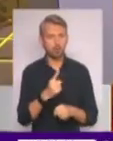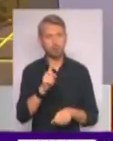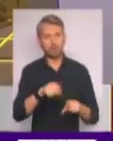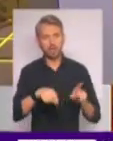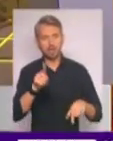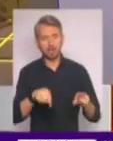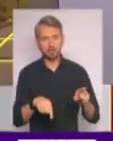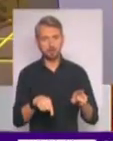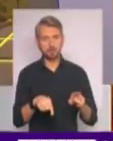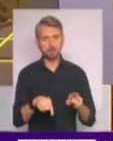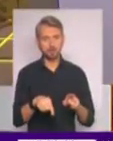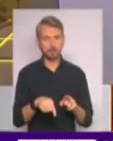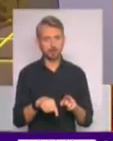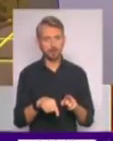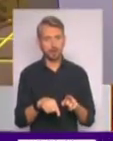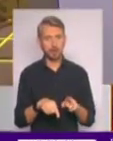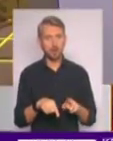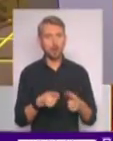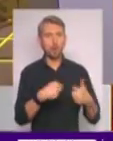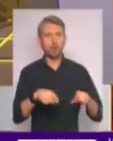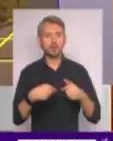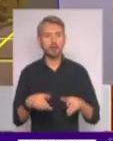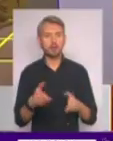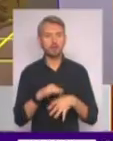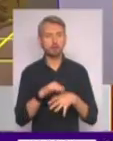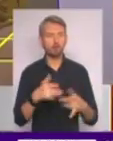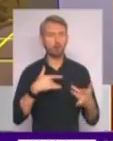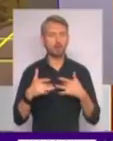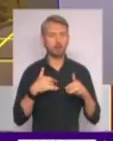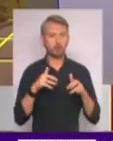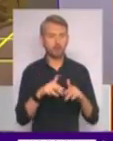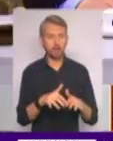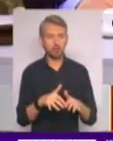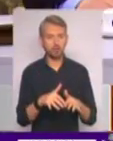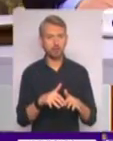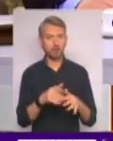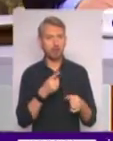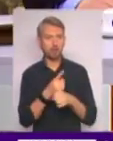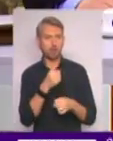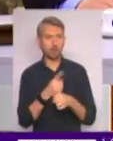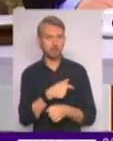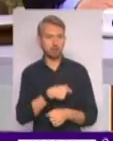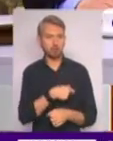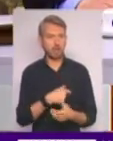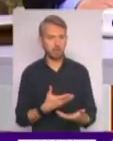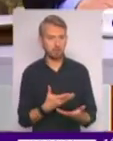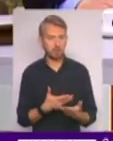деяким, скажімо так, організаціям, які ведуть концертну діяльність, тролити депутатів. Тому що я думаю, що багато хто з вас вже